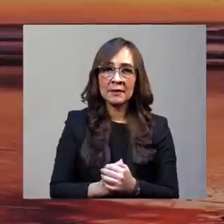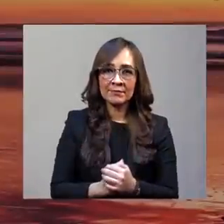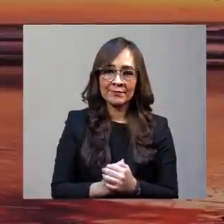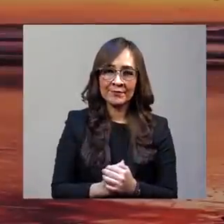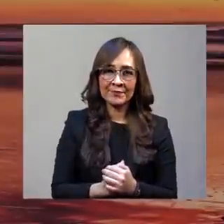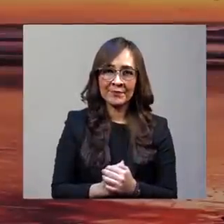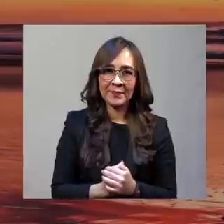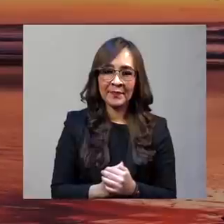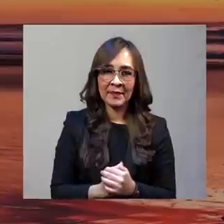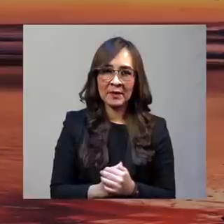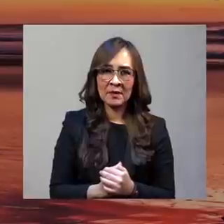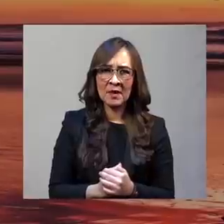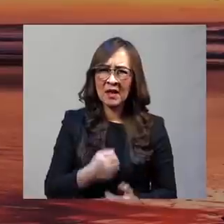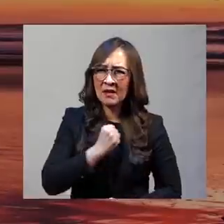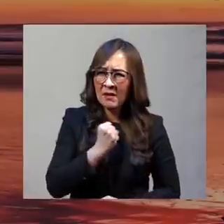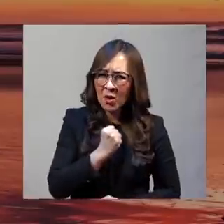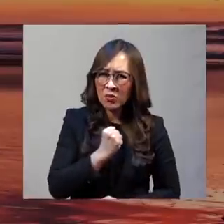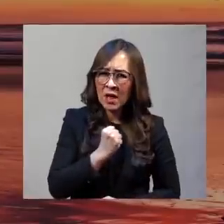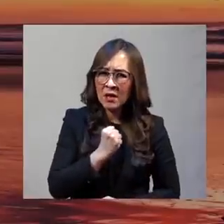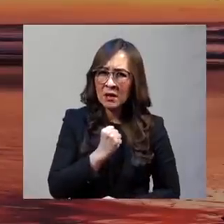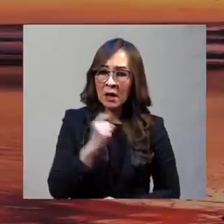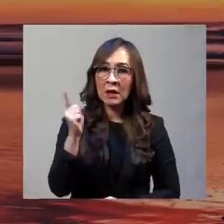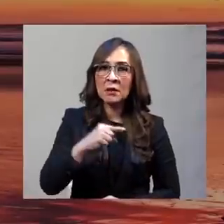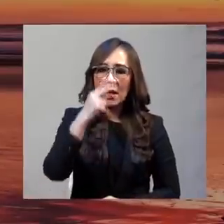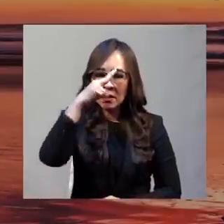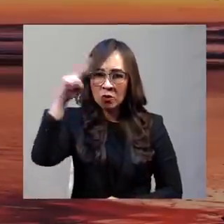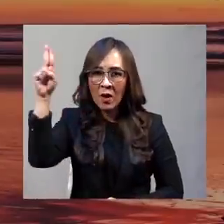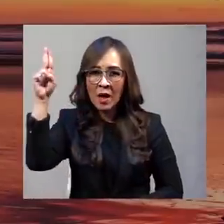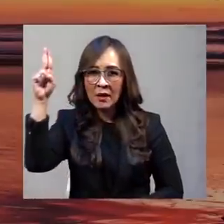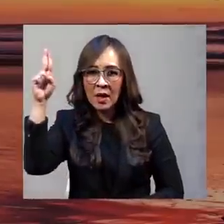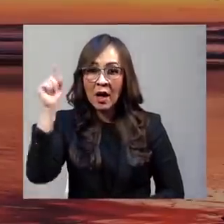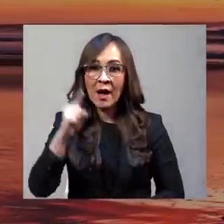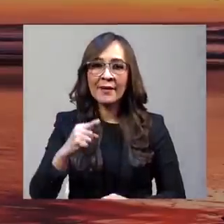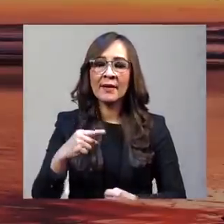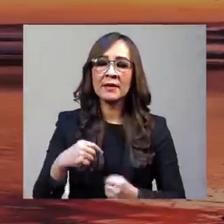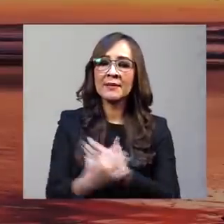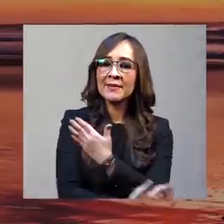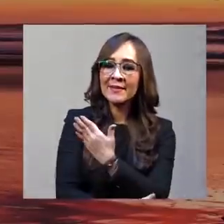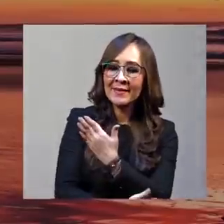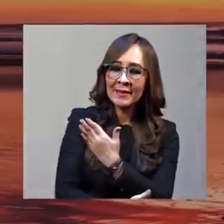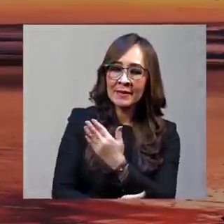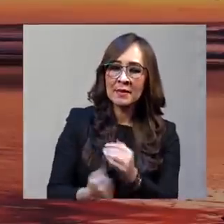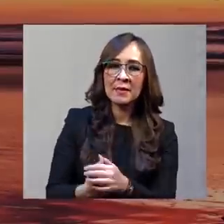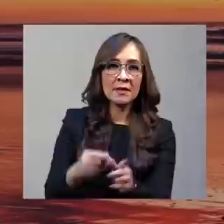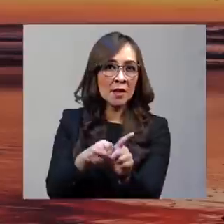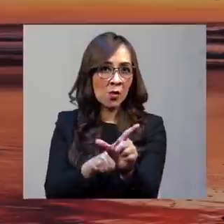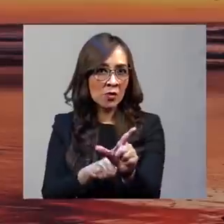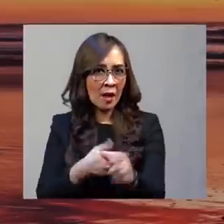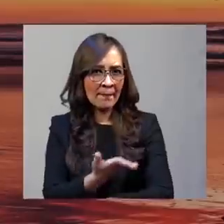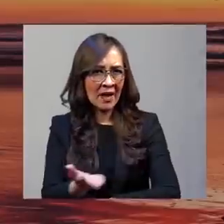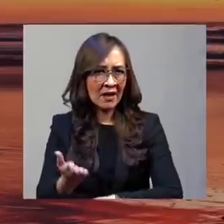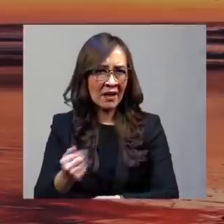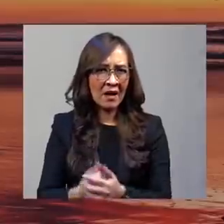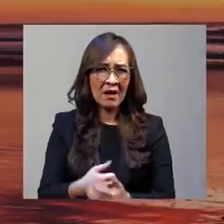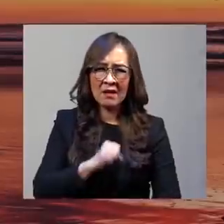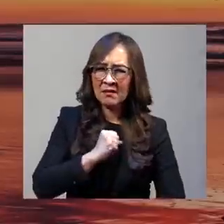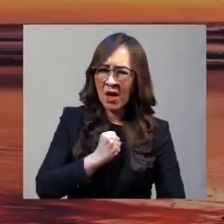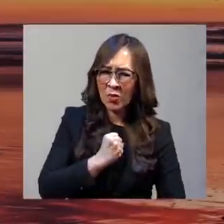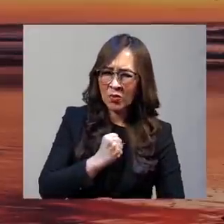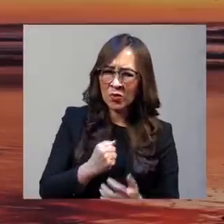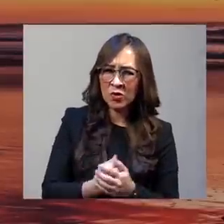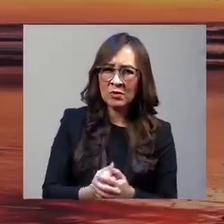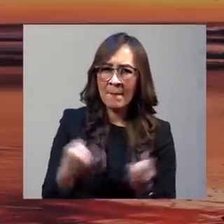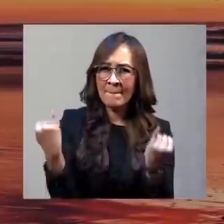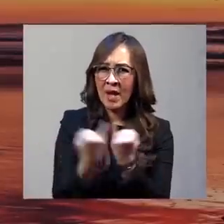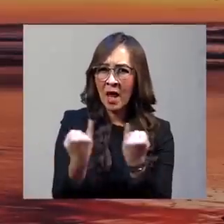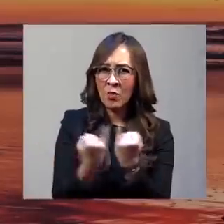Tuhan. Ketakutan yang dari Tuhan menimpa semua kerajaan di negeri-negeri sekeliling Yehuda, sehingga mereka tidak berani berperang melawan